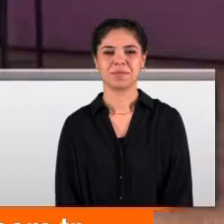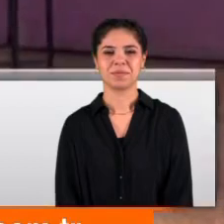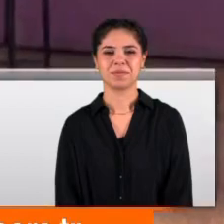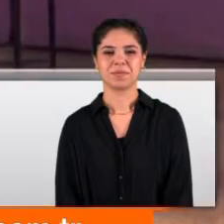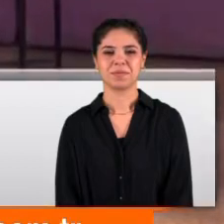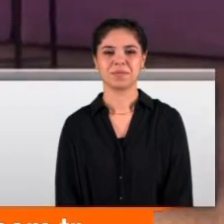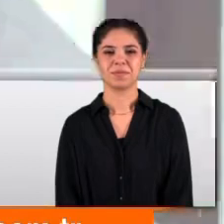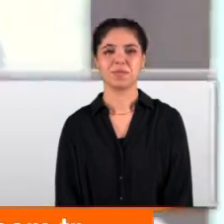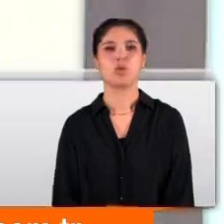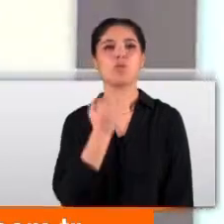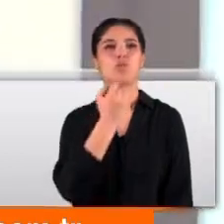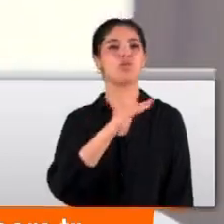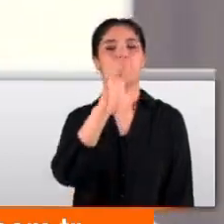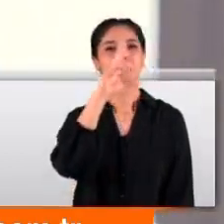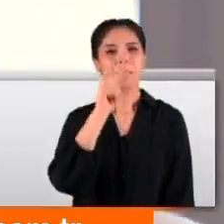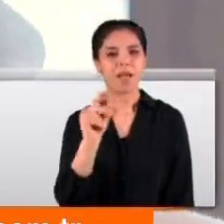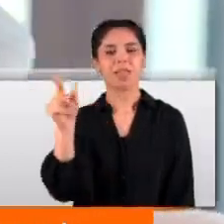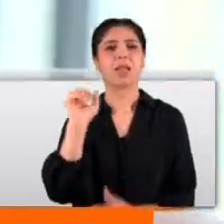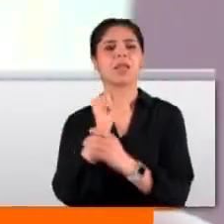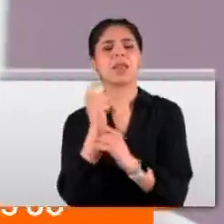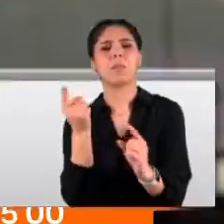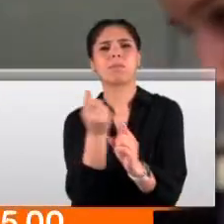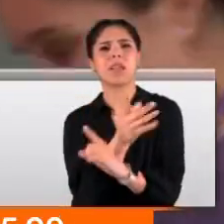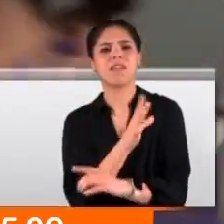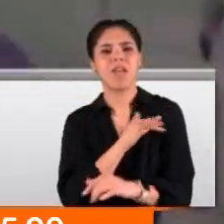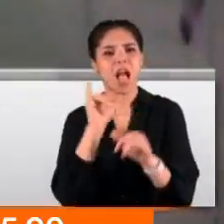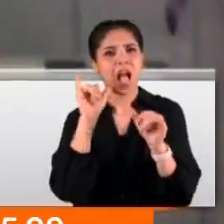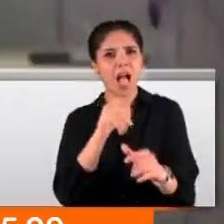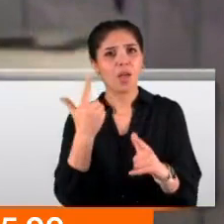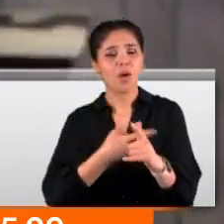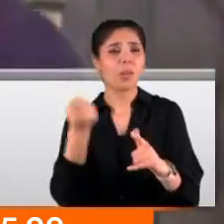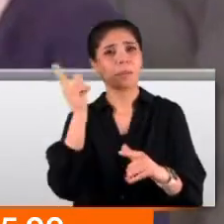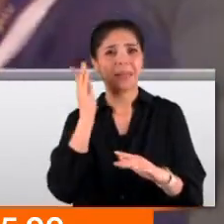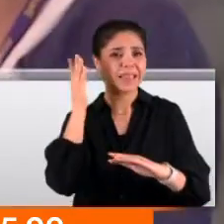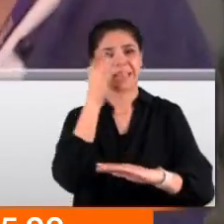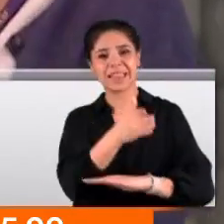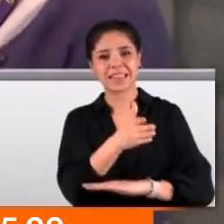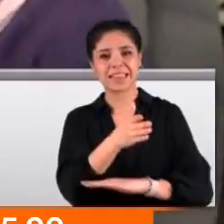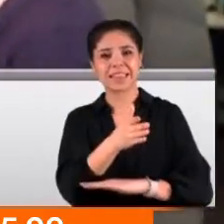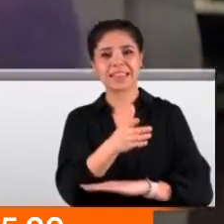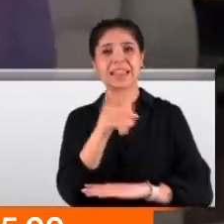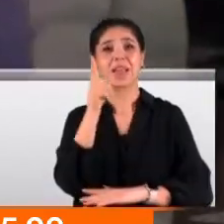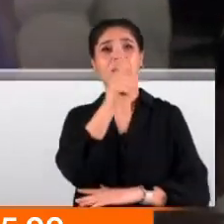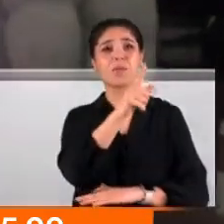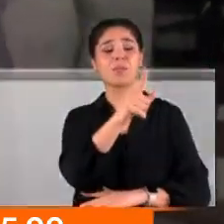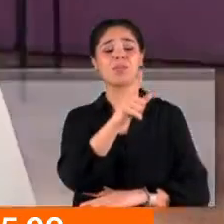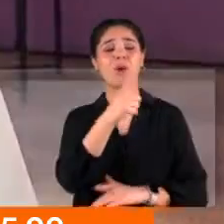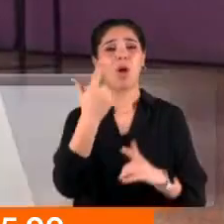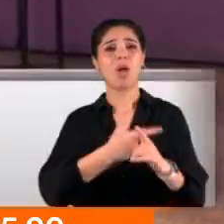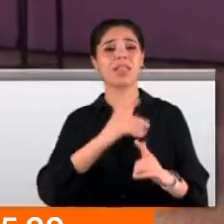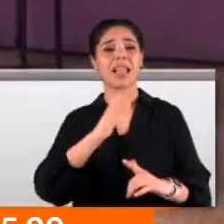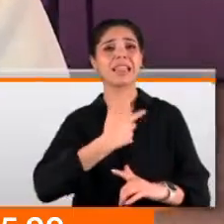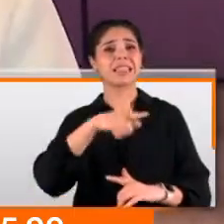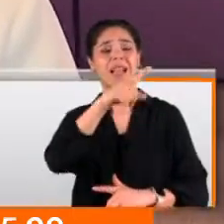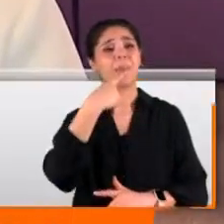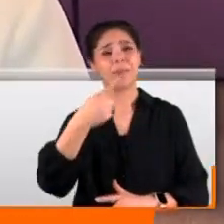Çok beğendi oradaki müşteriler. O kadar yetenekliydi ki aynı otele tekrar gittiğinde bu kez çalmayı isteyen o değildi. Tekrar